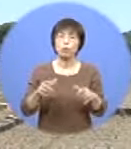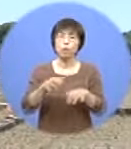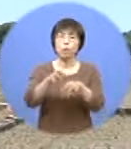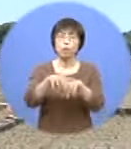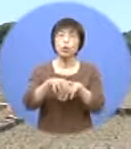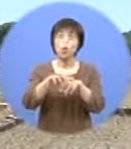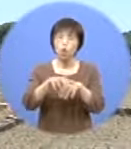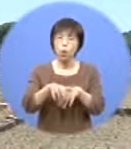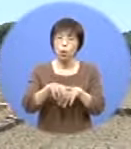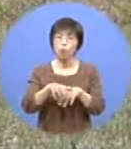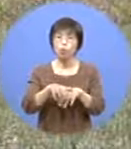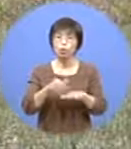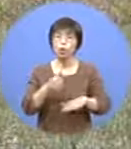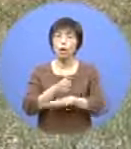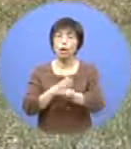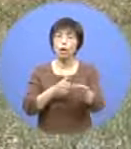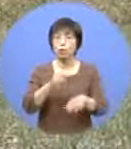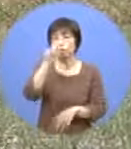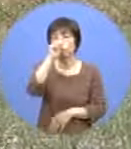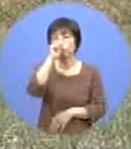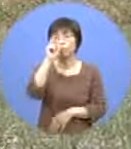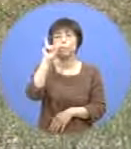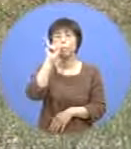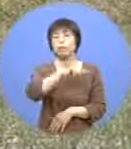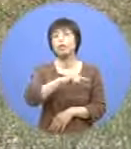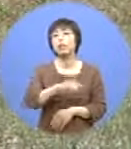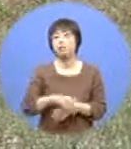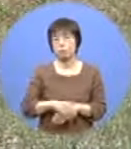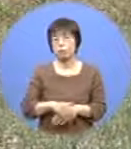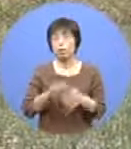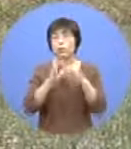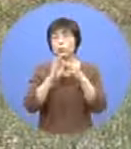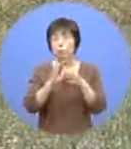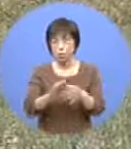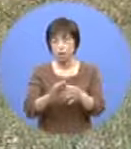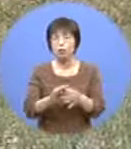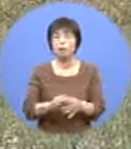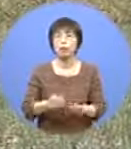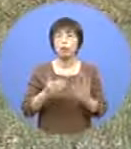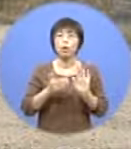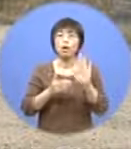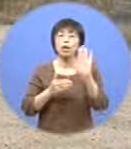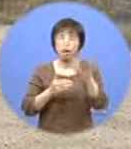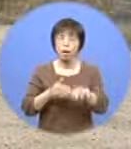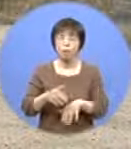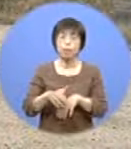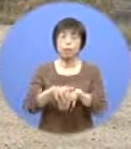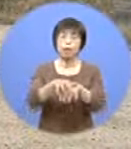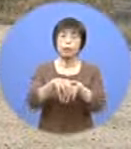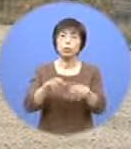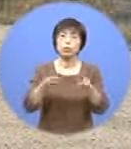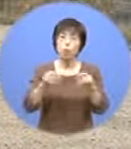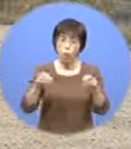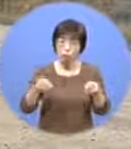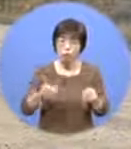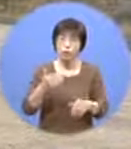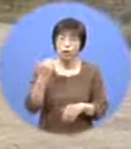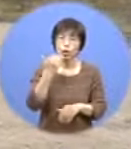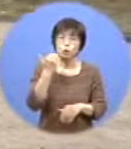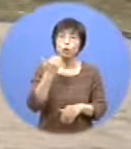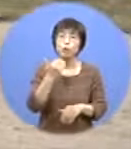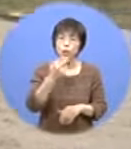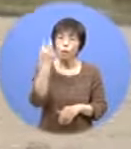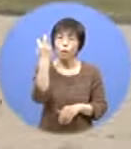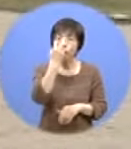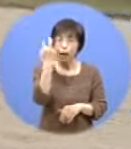の環境に悪影響を与えています。引き続き農地や農業用水路の維持管理を